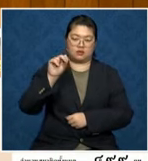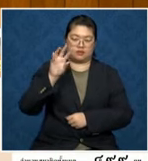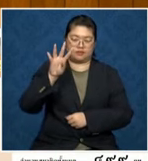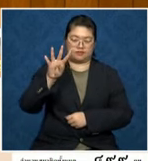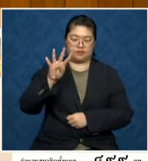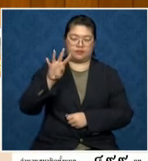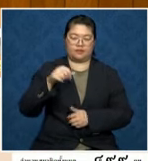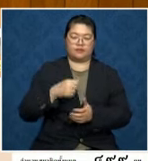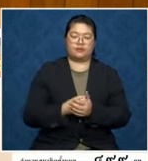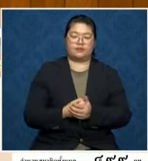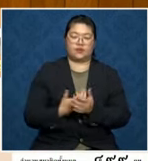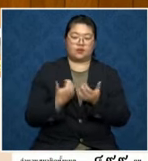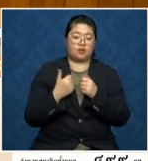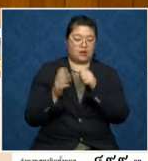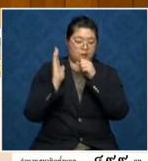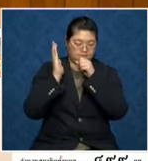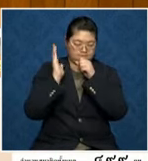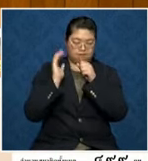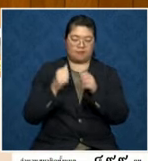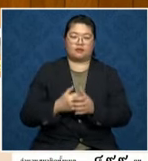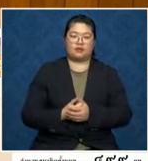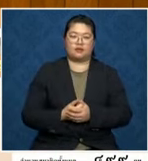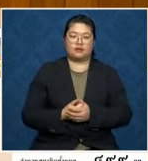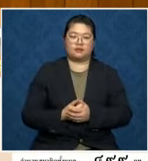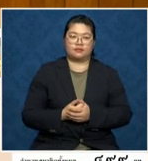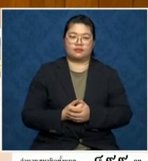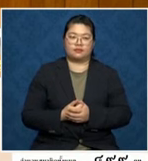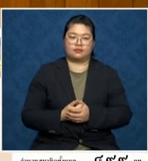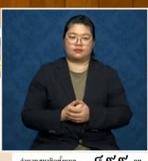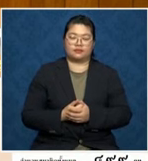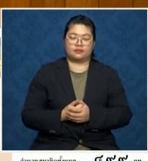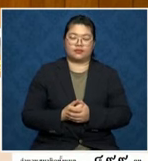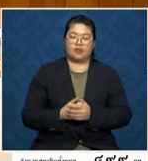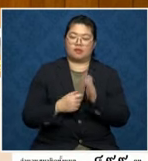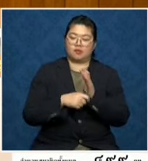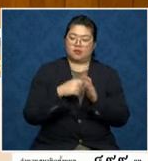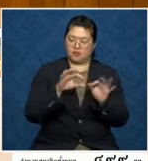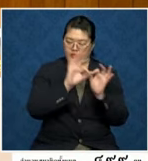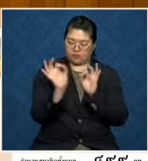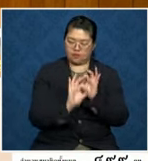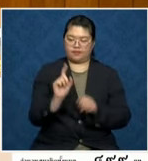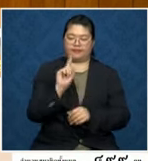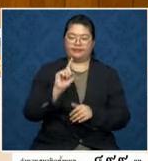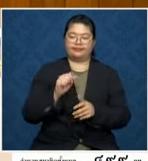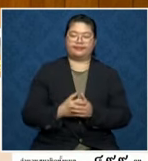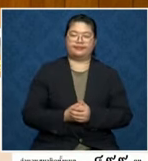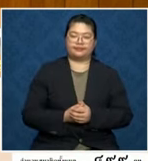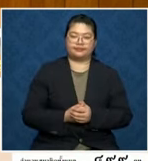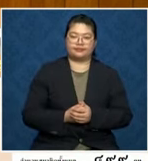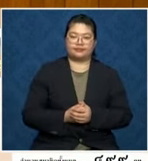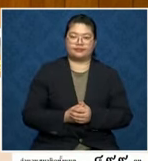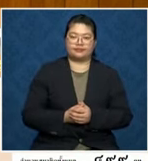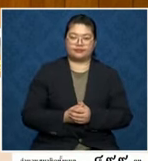2534ต่อที่ประชุมสภาผู้แทนราษฎรโดยมีหลักการและเหตุผลดังนี้หลัก